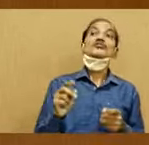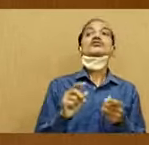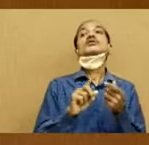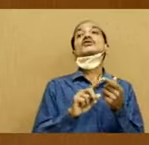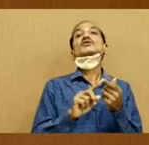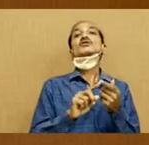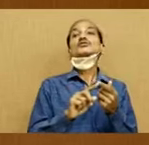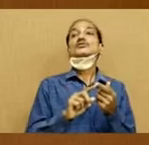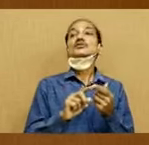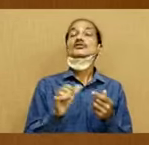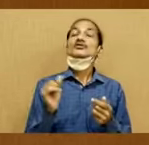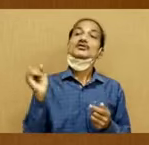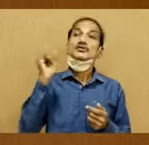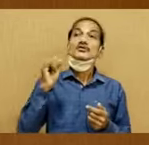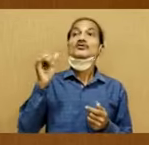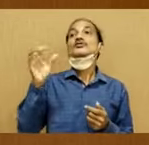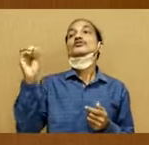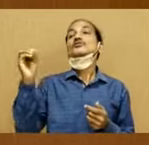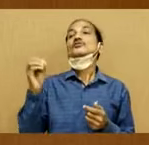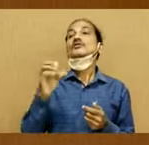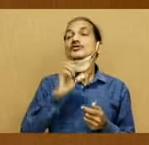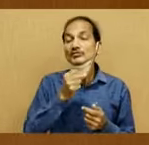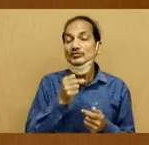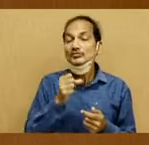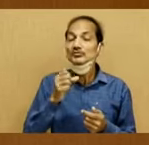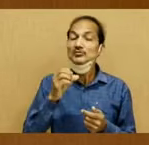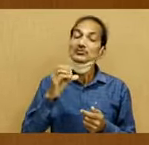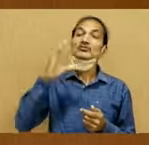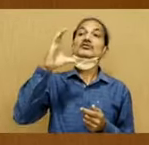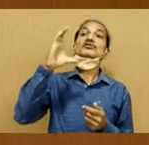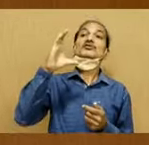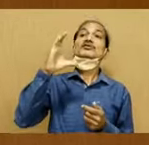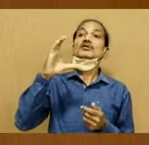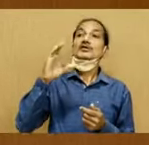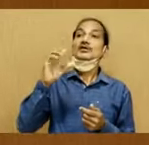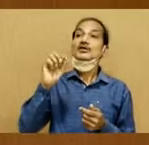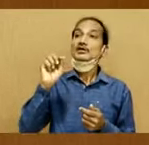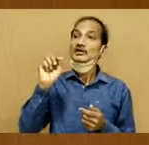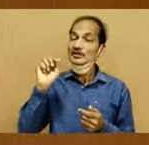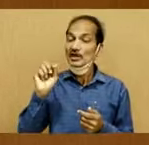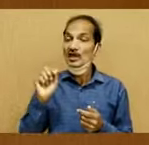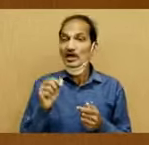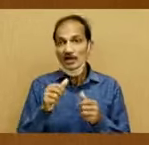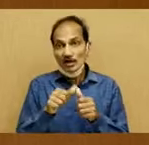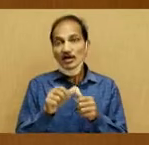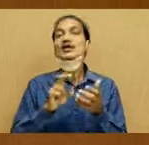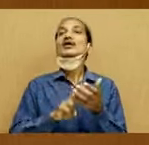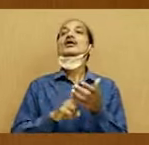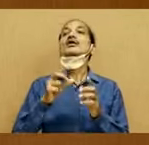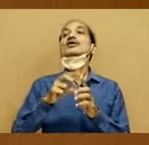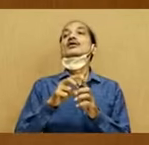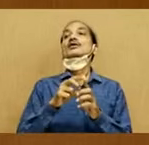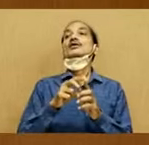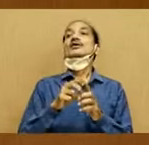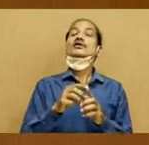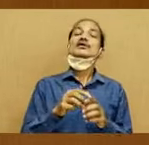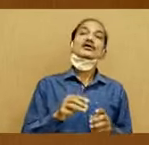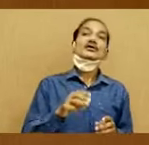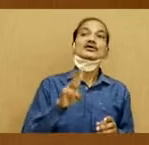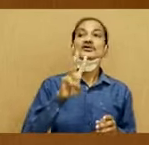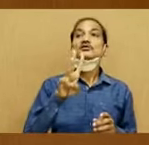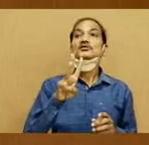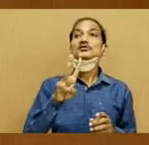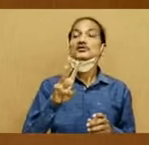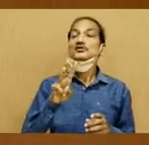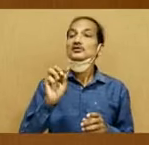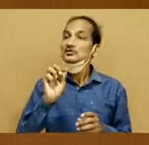ବୟସ୍କ ବ୍ୟକ୍ତି, 3 4 ଛୁଆମାନେ, ଯେଉଁମାନେ ଘରୁ ଆଦୌ ବାହାରିନାହାନ୍ତି, କୌଣସି